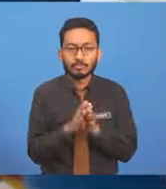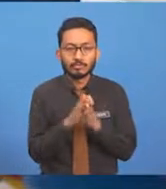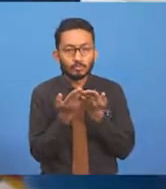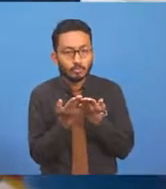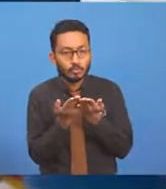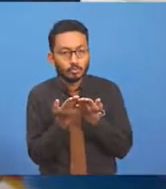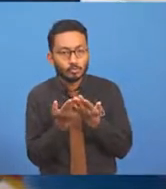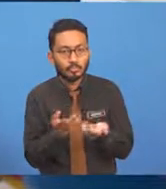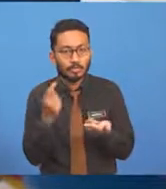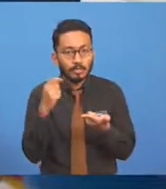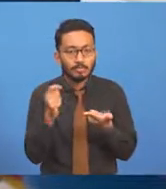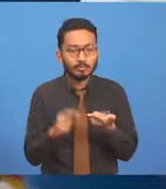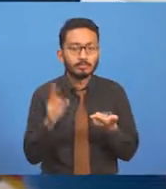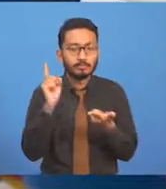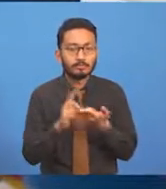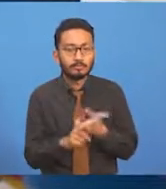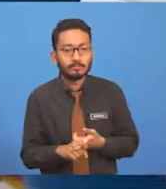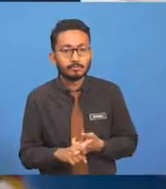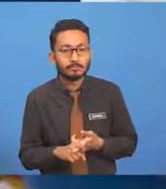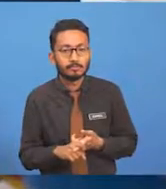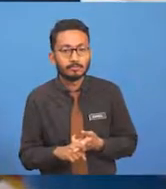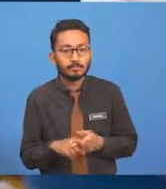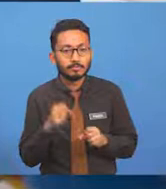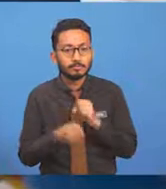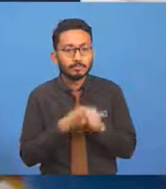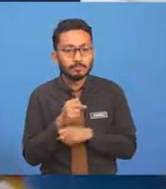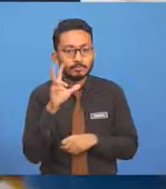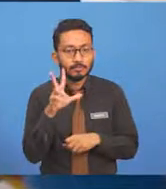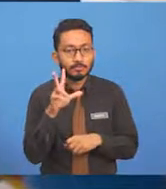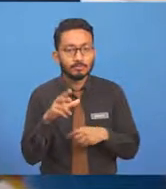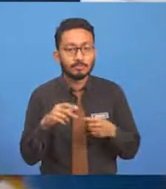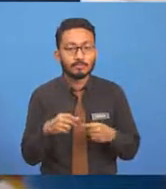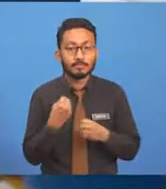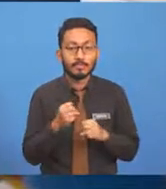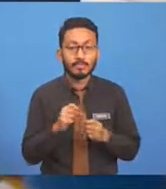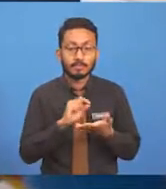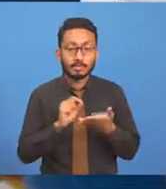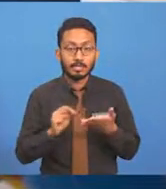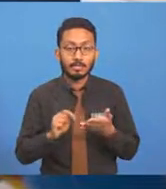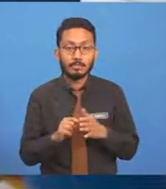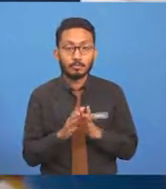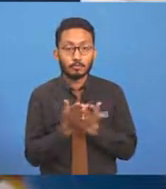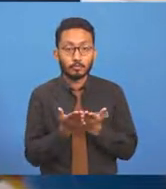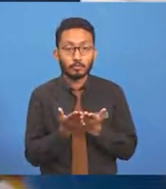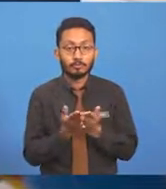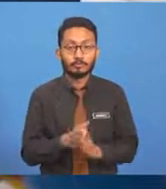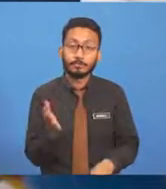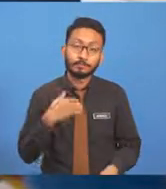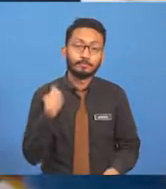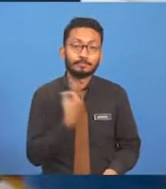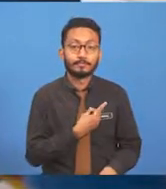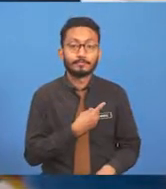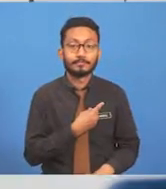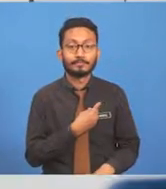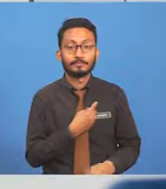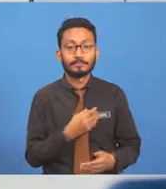moral SK tahun 3. Sediakan pensel dan buku nota. Baiklah, jom kita mulakan topik